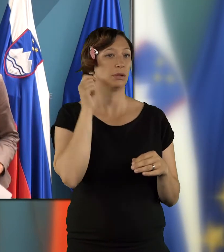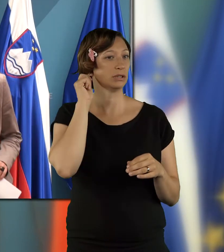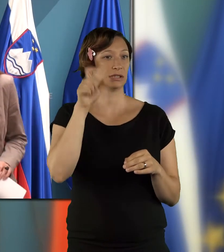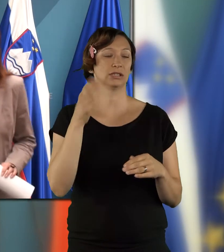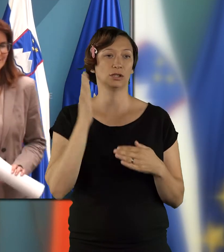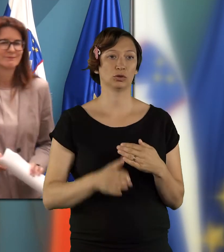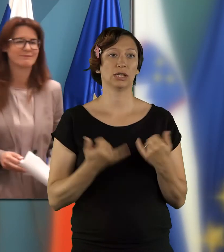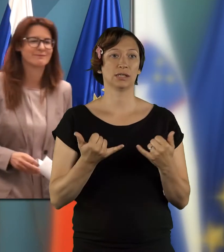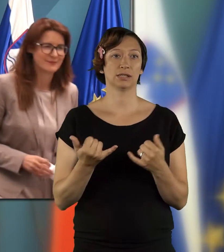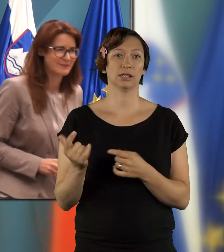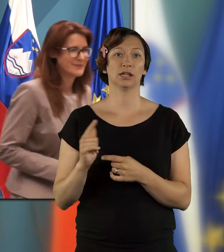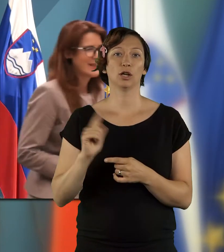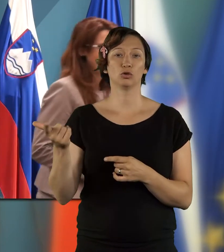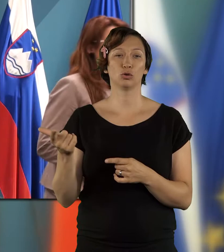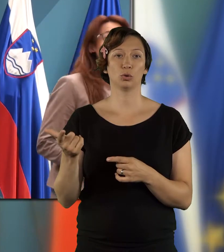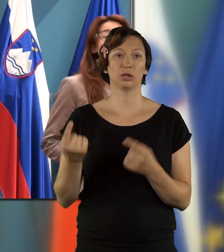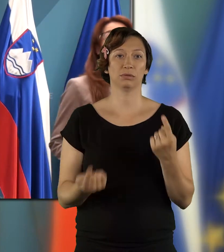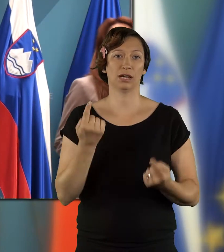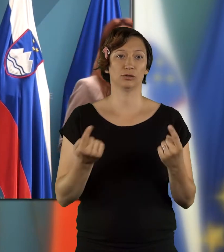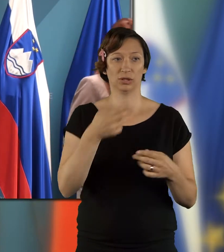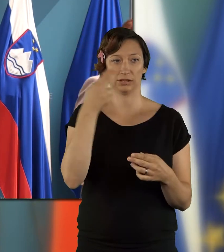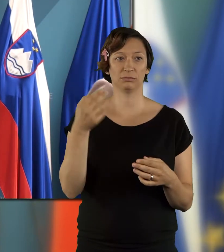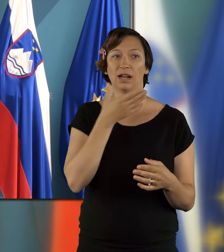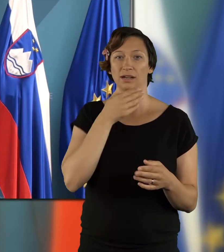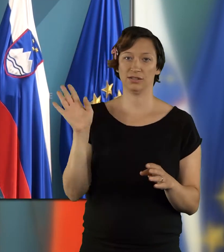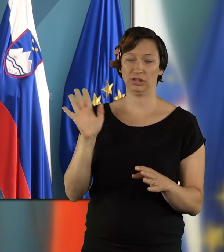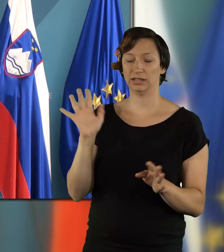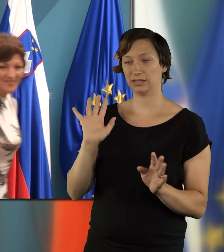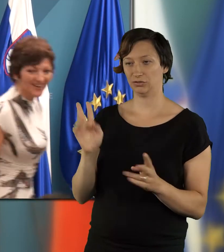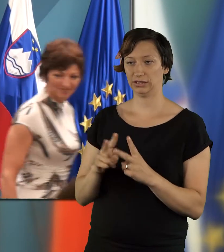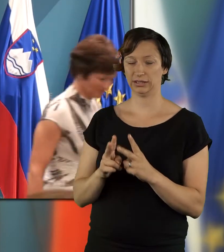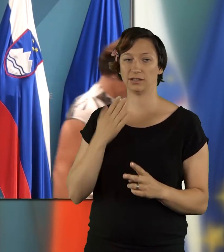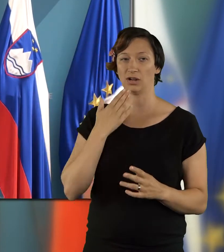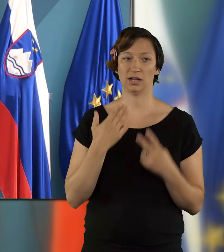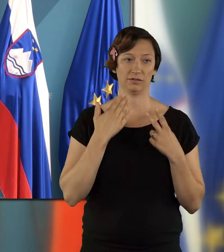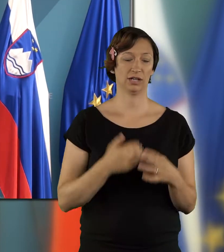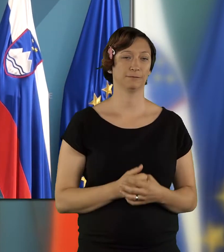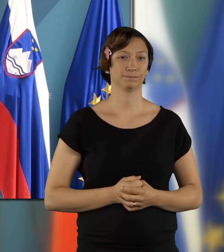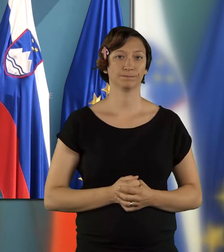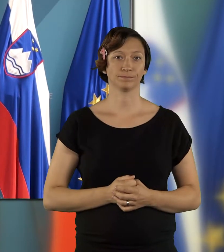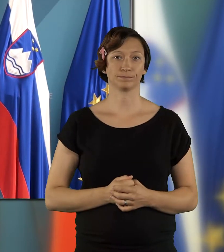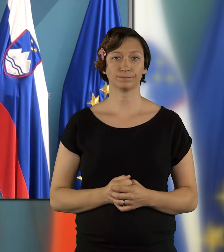ministricama. Nadaljujemo z drugimi aktualnimi temami. Nasvidenje, hvala. Hvala.